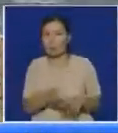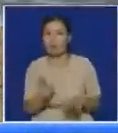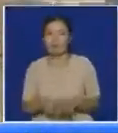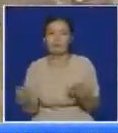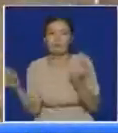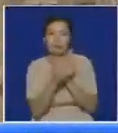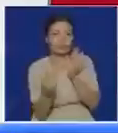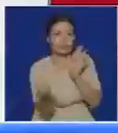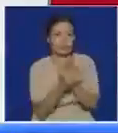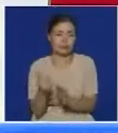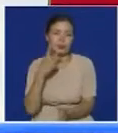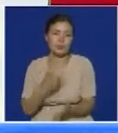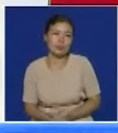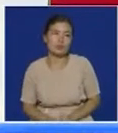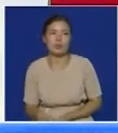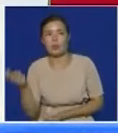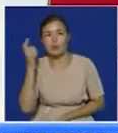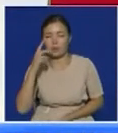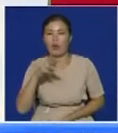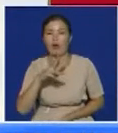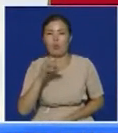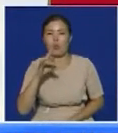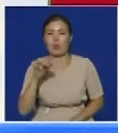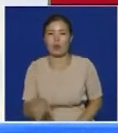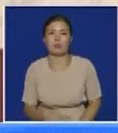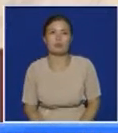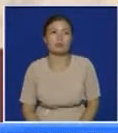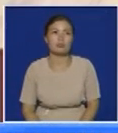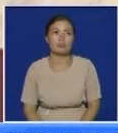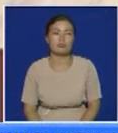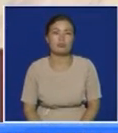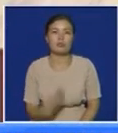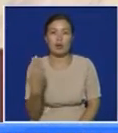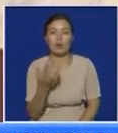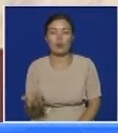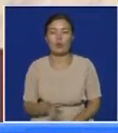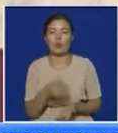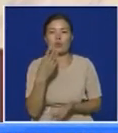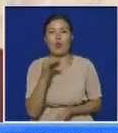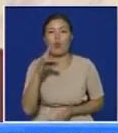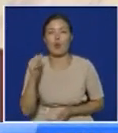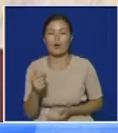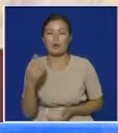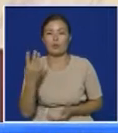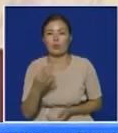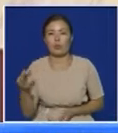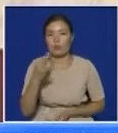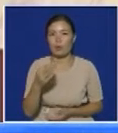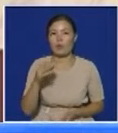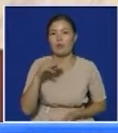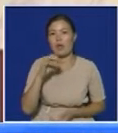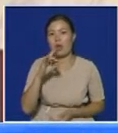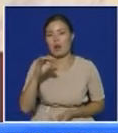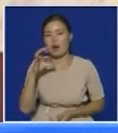басқандай қылып, стендтер орнату керек деп санайды Мұрат Мұханов. Ақтау қаласы Шора су каналы аумағын және 4-ші шағынаудан